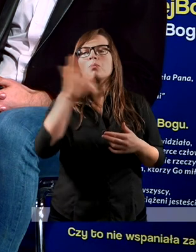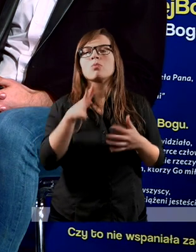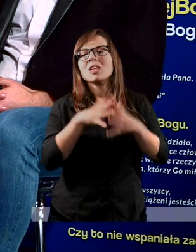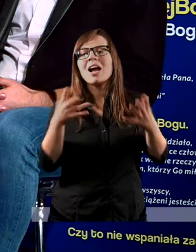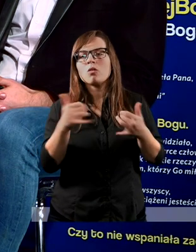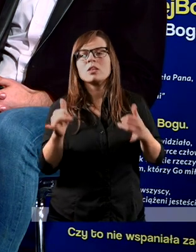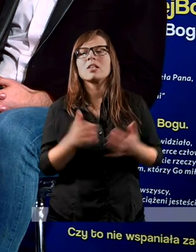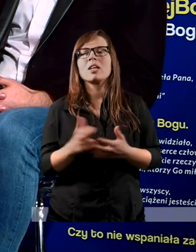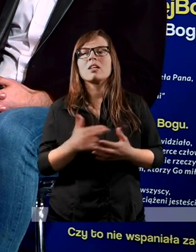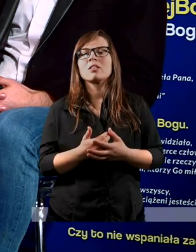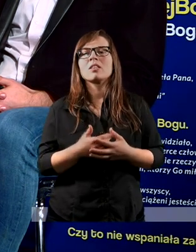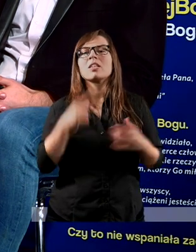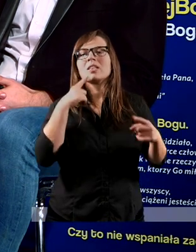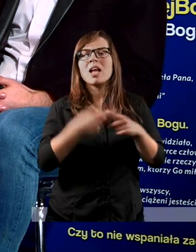szeroki,